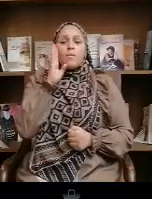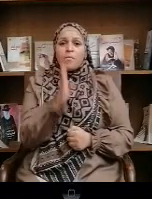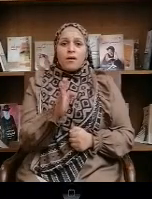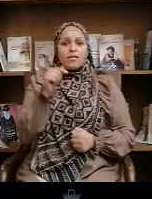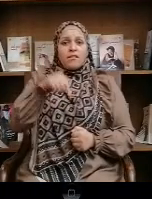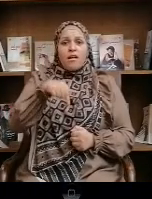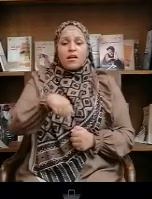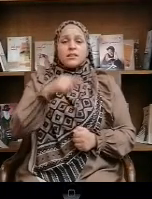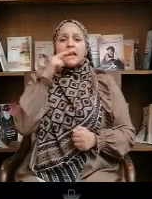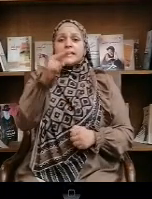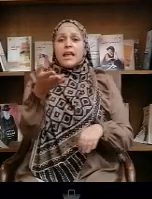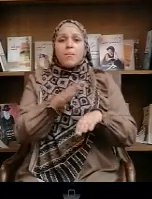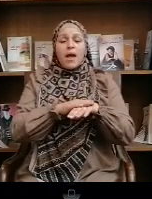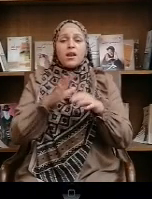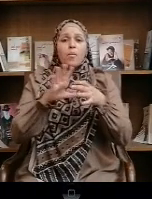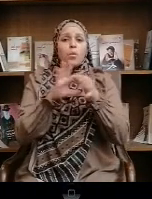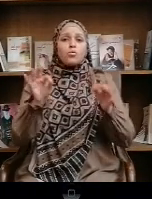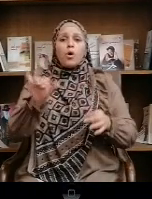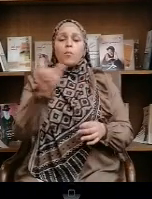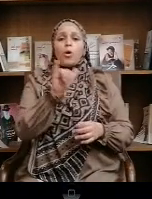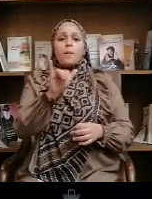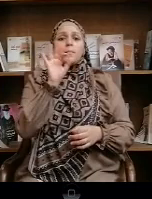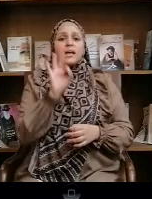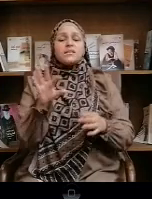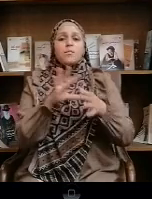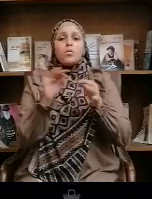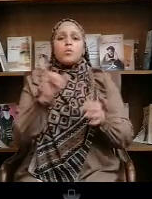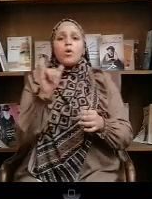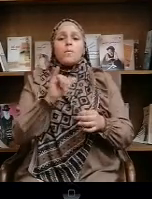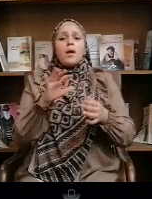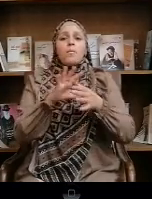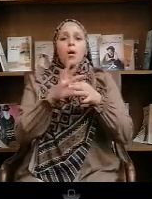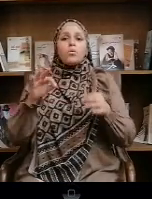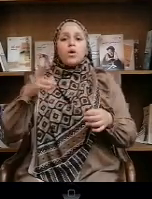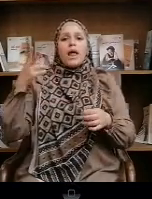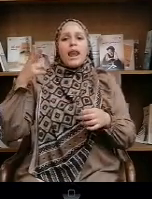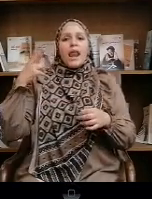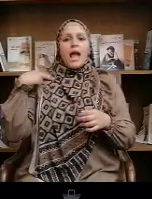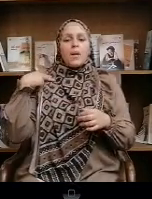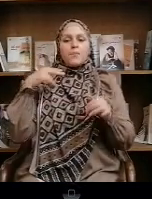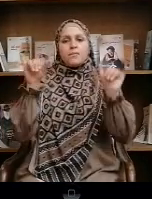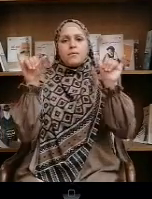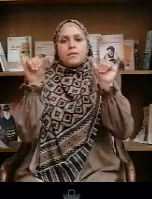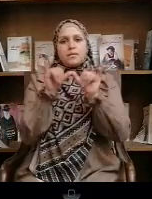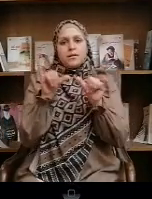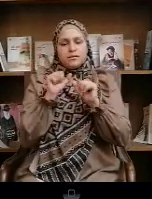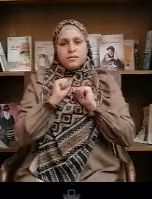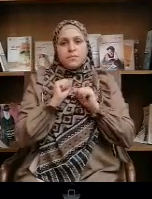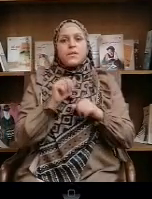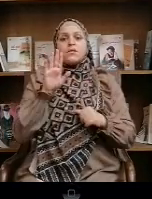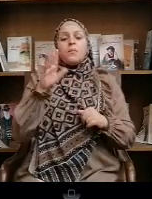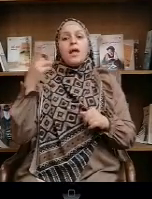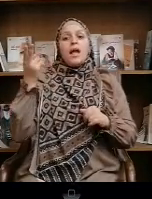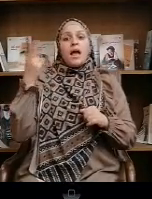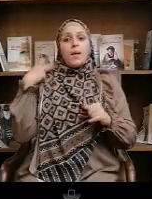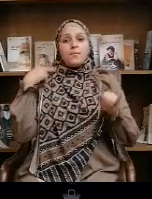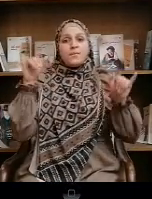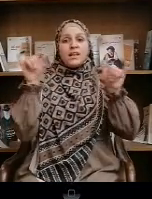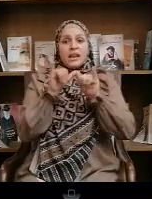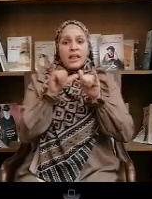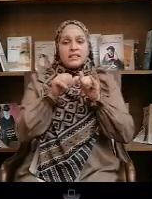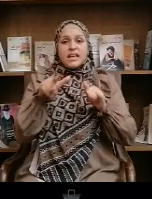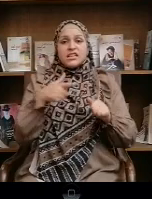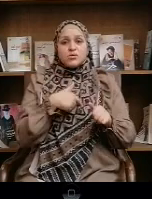الحقيقه النهارده لما نتكلم على موضوع من اهم الموضوعات وهو موضوع الامن السيبراني مهم جدا ان احنا